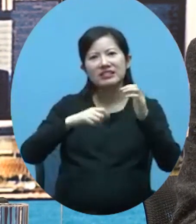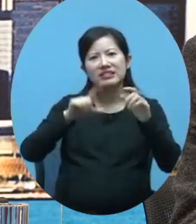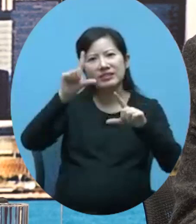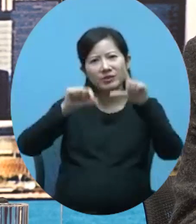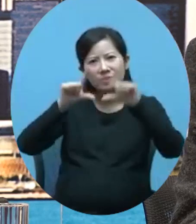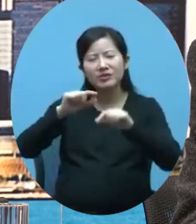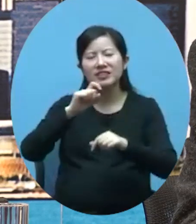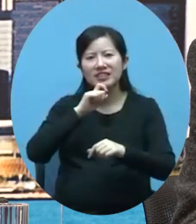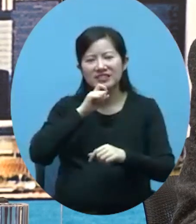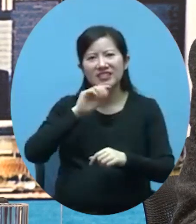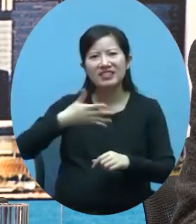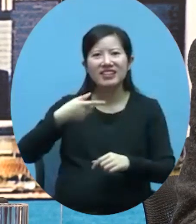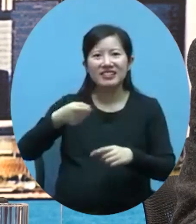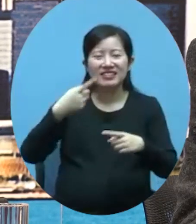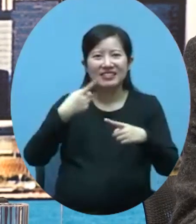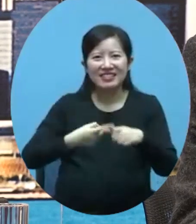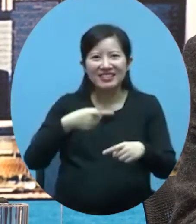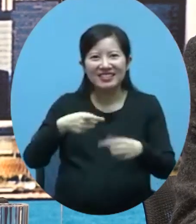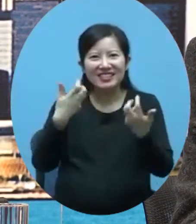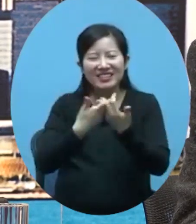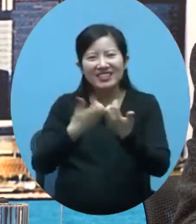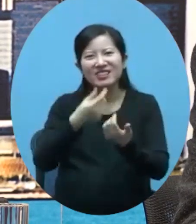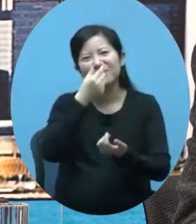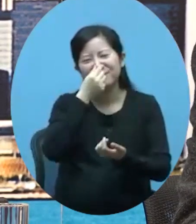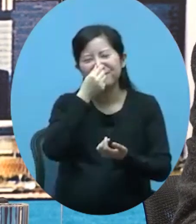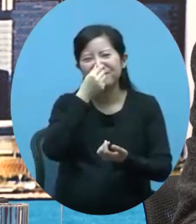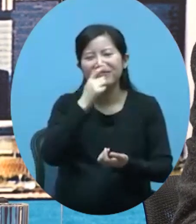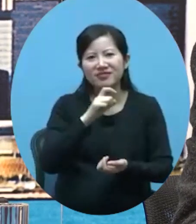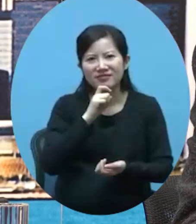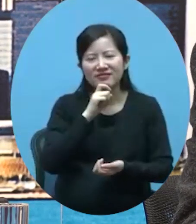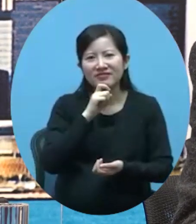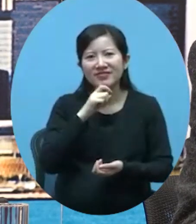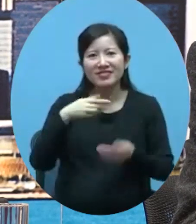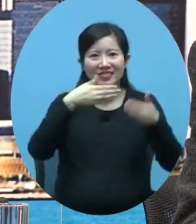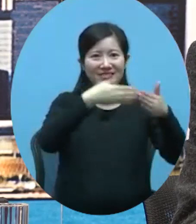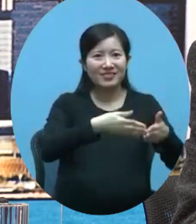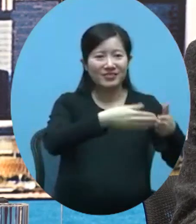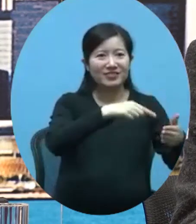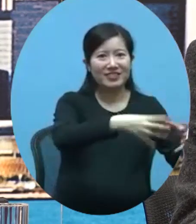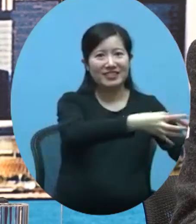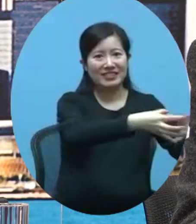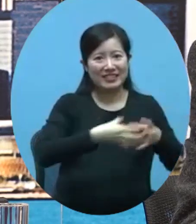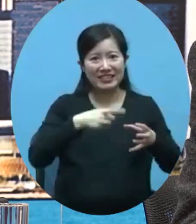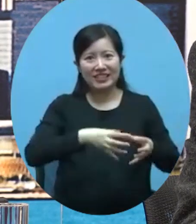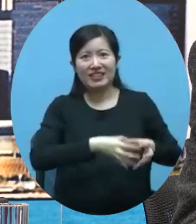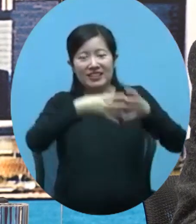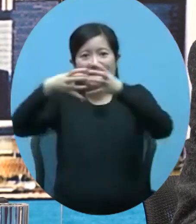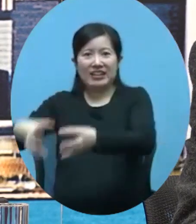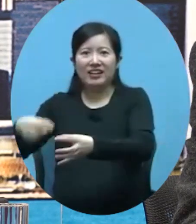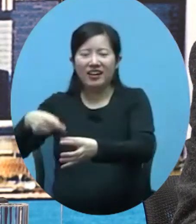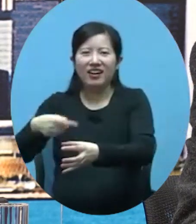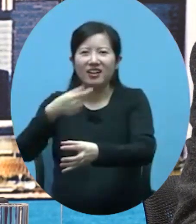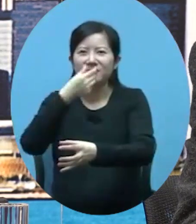对是不够一些空间去容纳了在鑽石公司可能回来的三百多位香港人